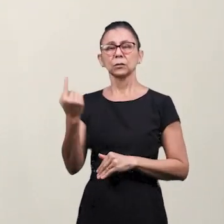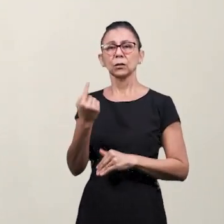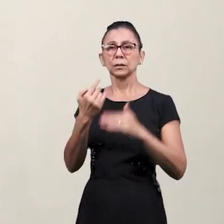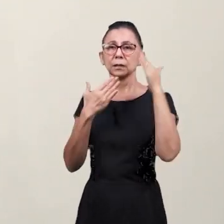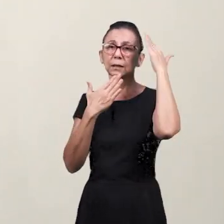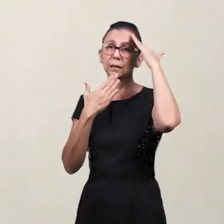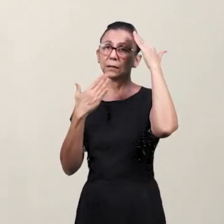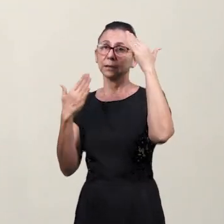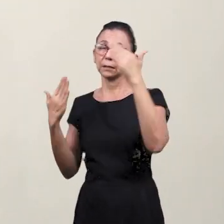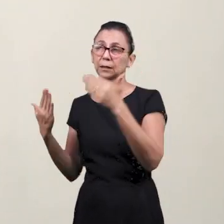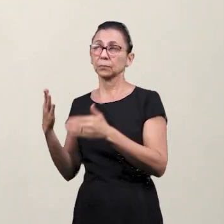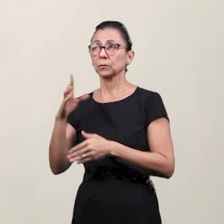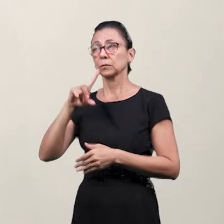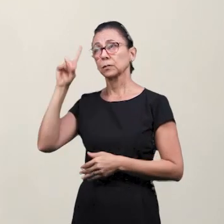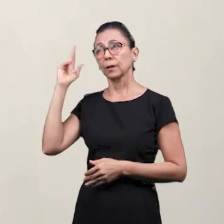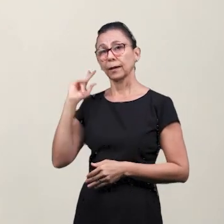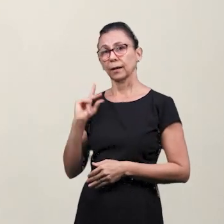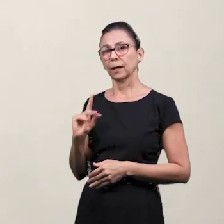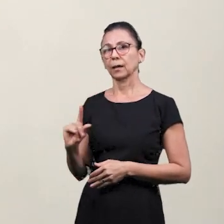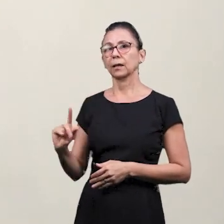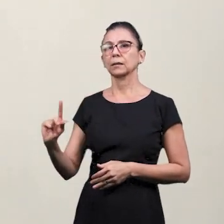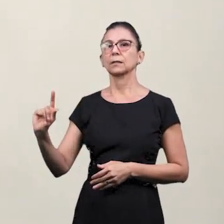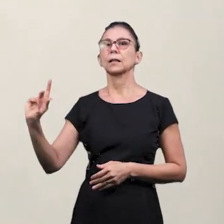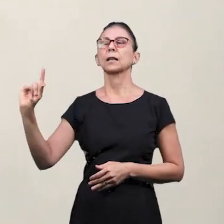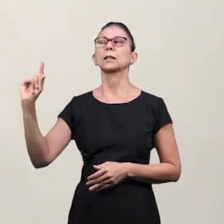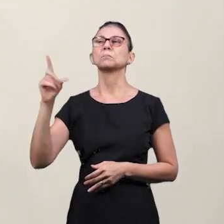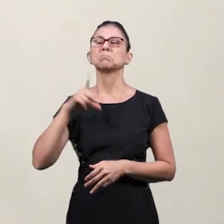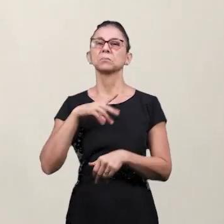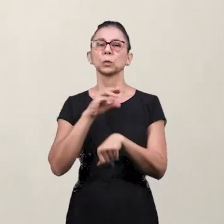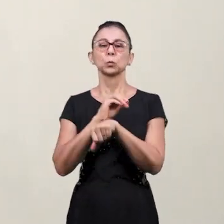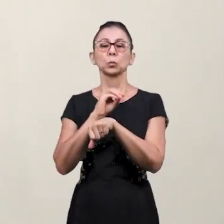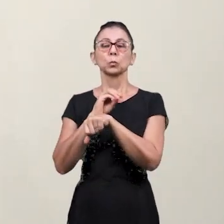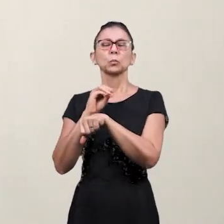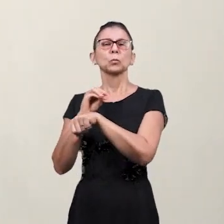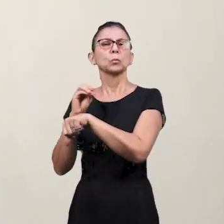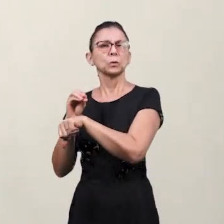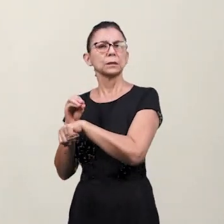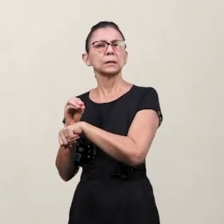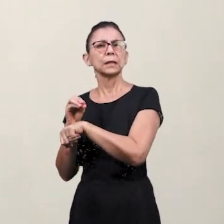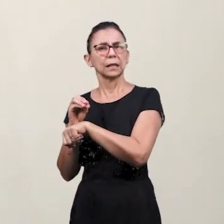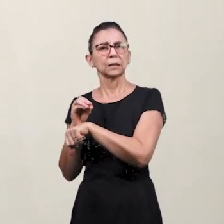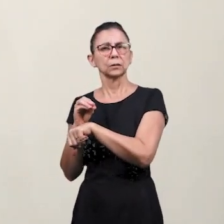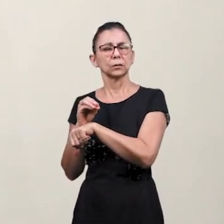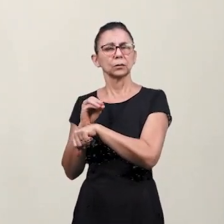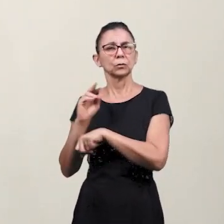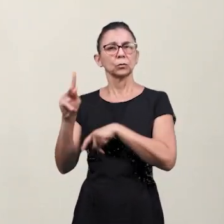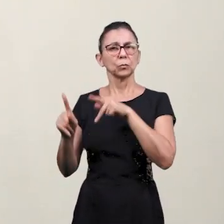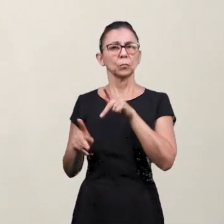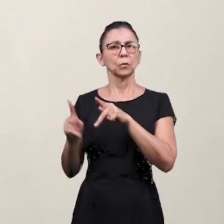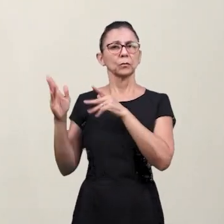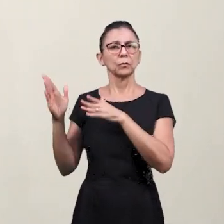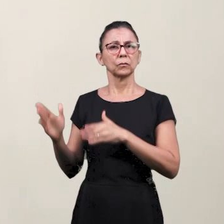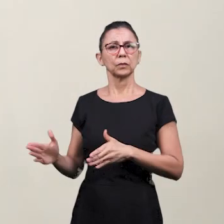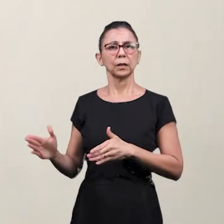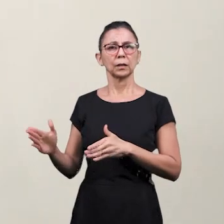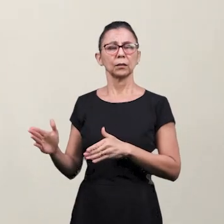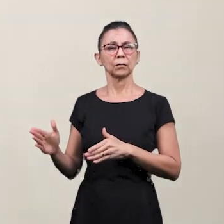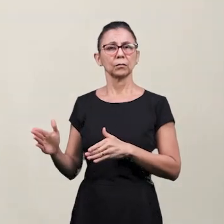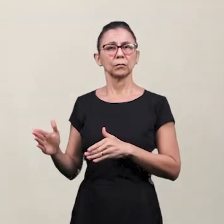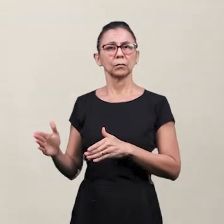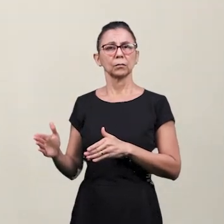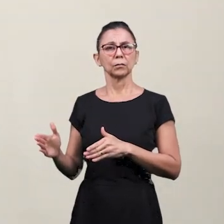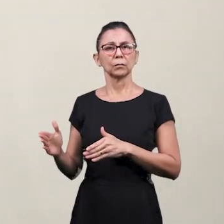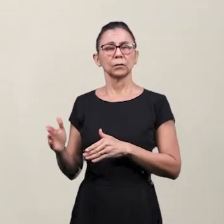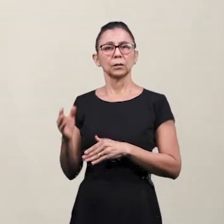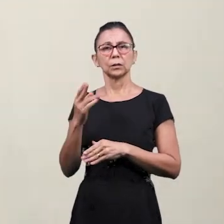благодарность, потому что Ты Бог вечный, и Ты заботишься о тех, кто славят и прославляют Твое имя, ибо